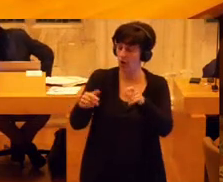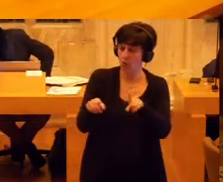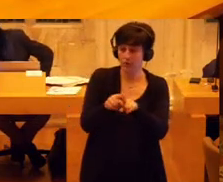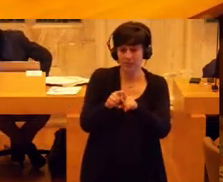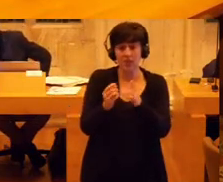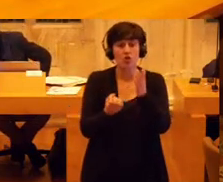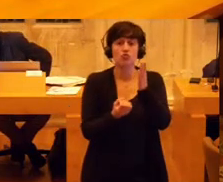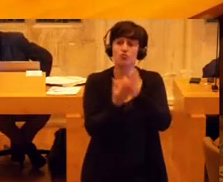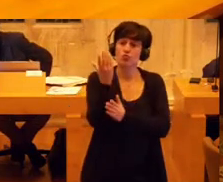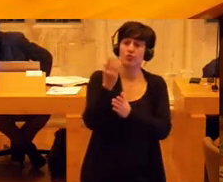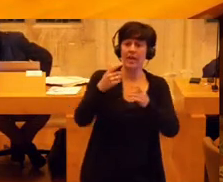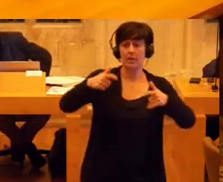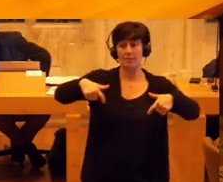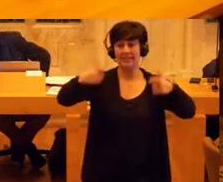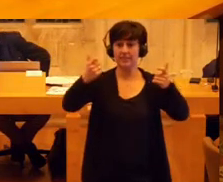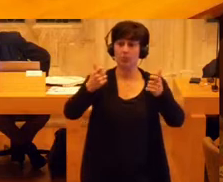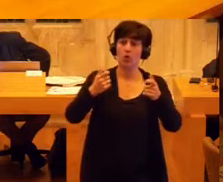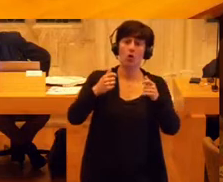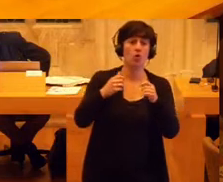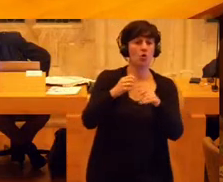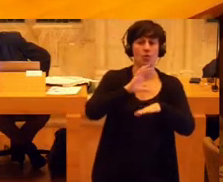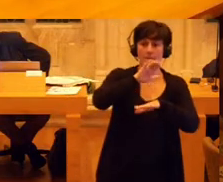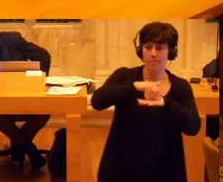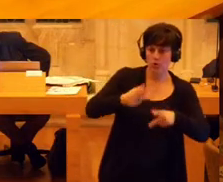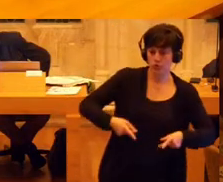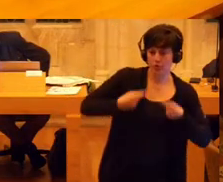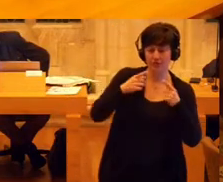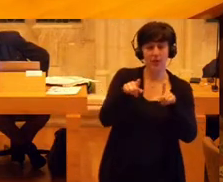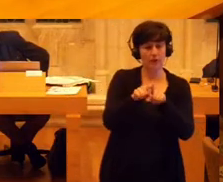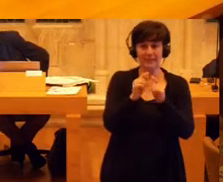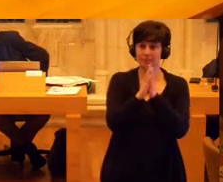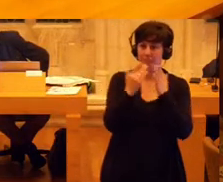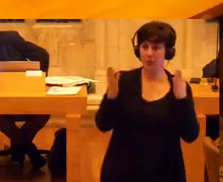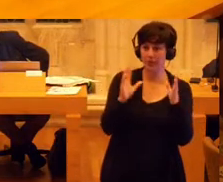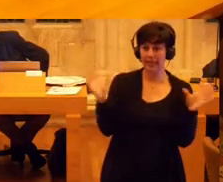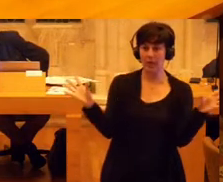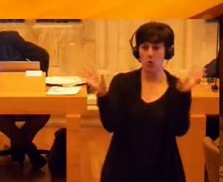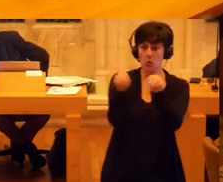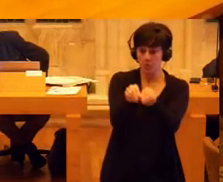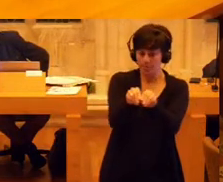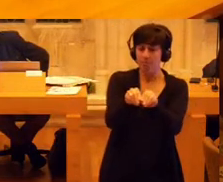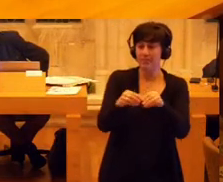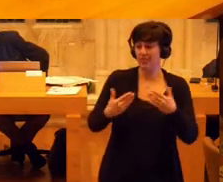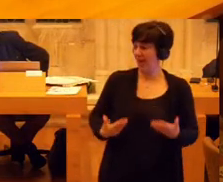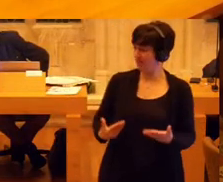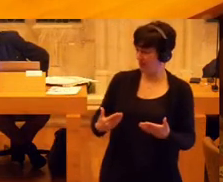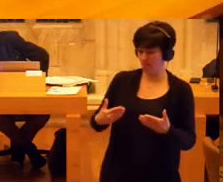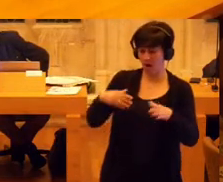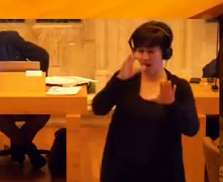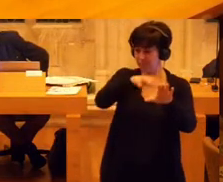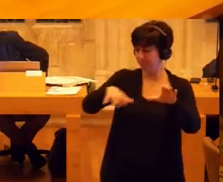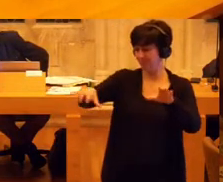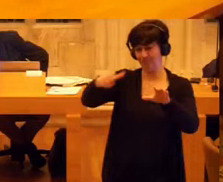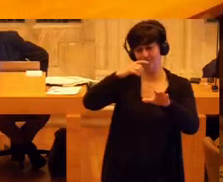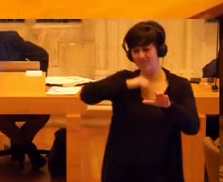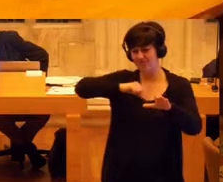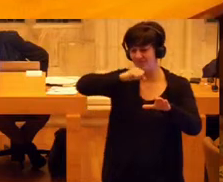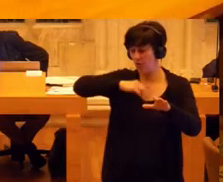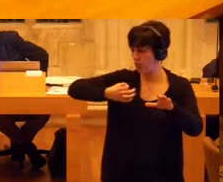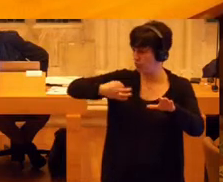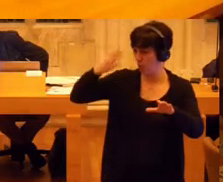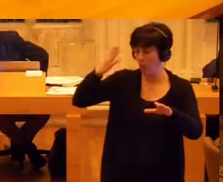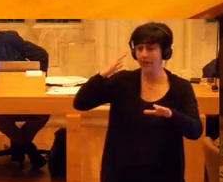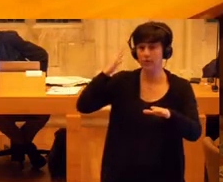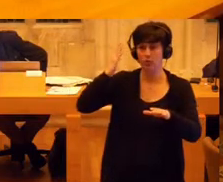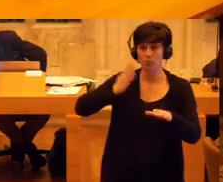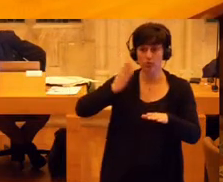accueillir bibliothèque et pôle de vie dans un équipement qui sera neuf et beaucoup plus fonctionnel que ne le sont les équipements actuels. Tout ça se fait à long terme et doit